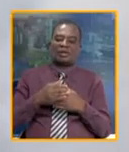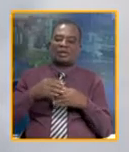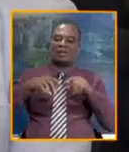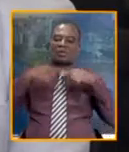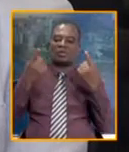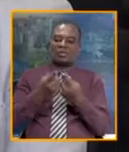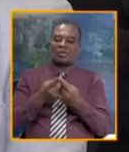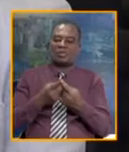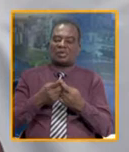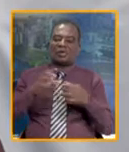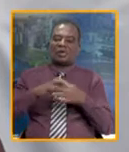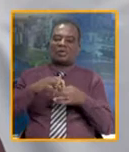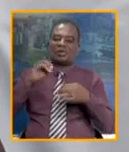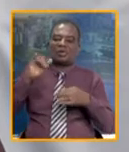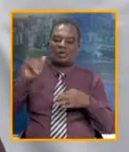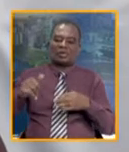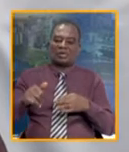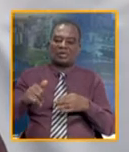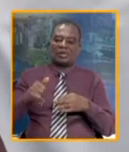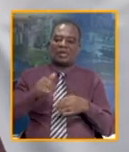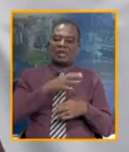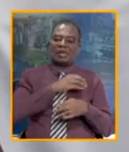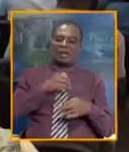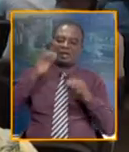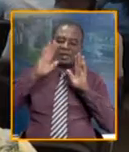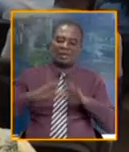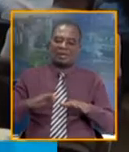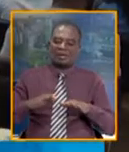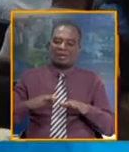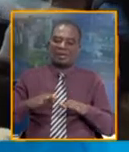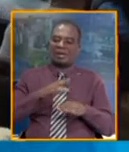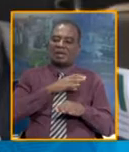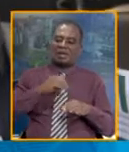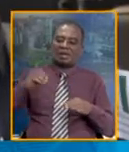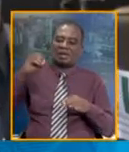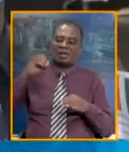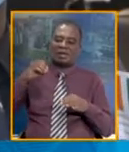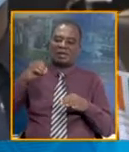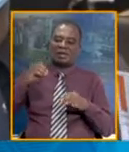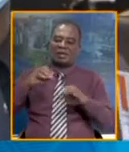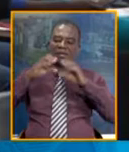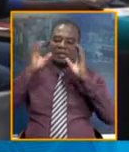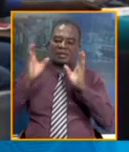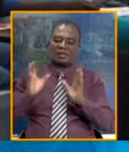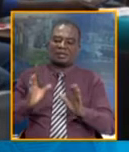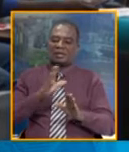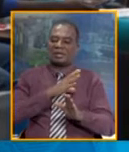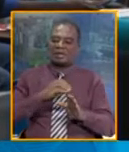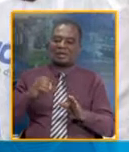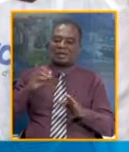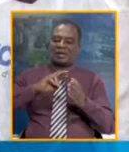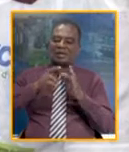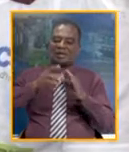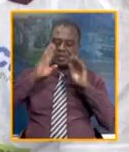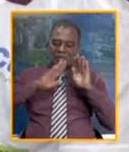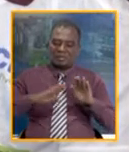entend promouvoir les actions de développement, de cohésion sociale et de paix. Citoyenneté et élections apaisées, rôle de la jeunesse. Autour de ce